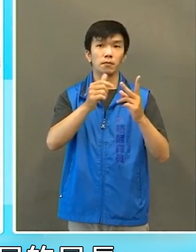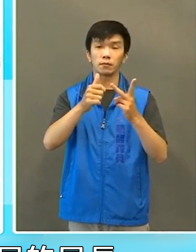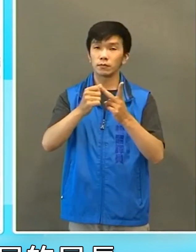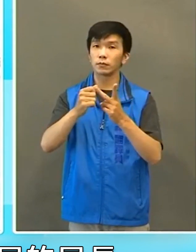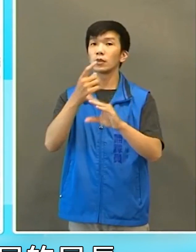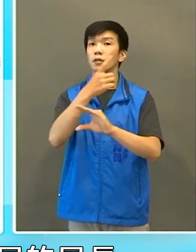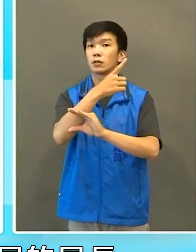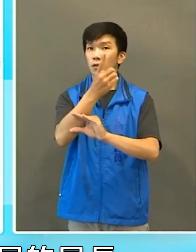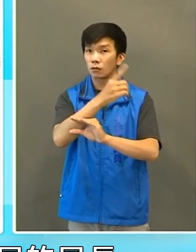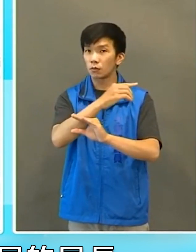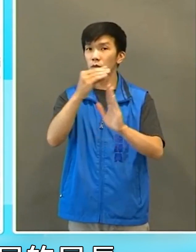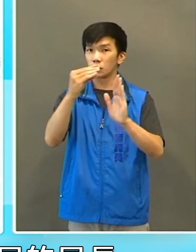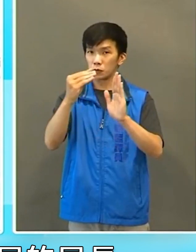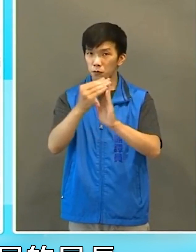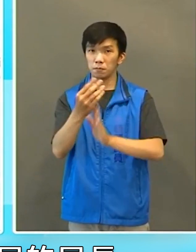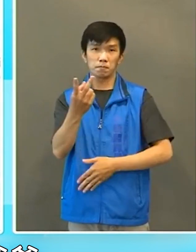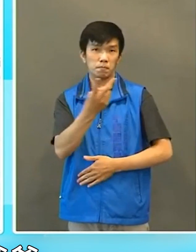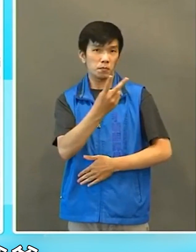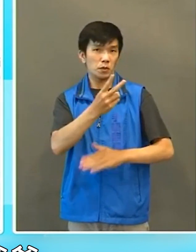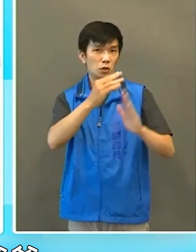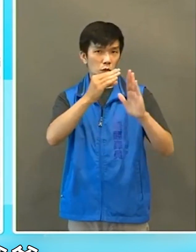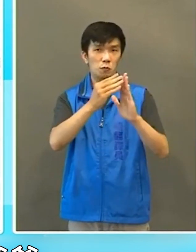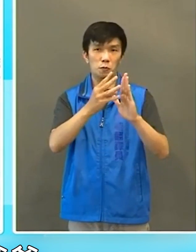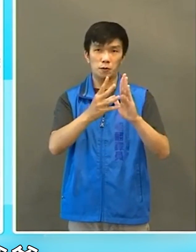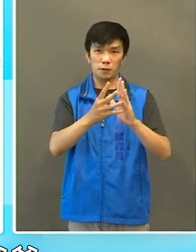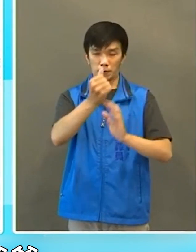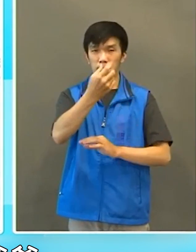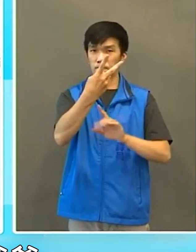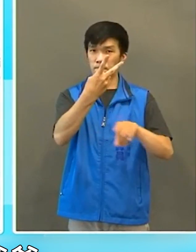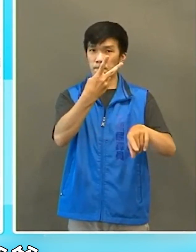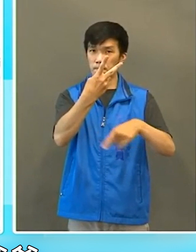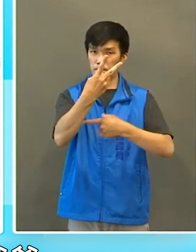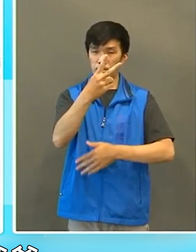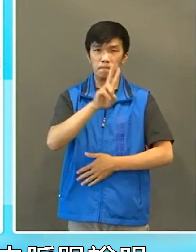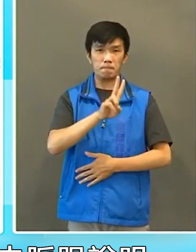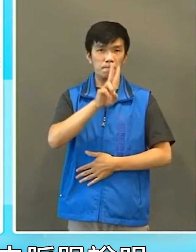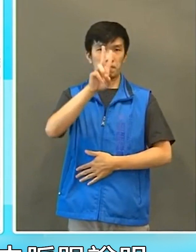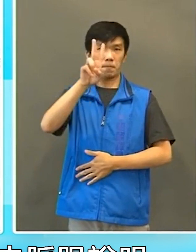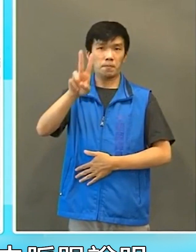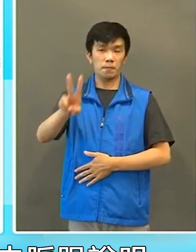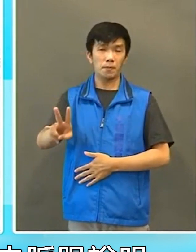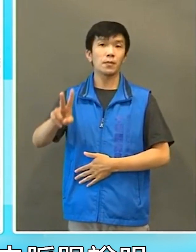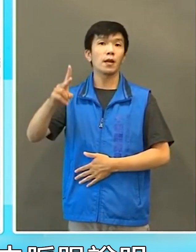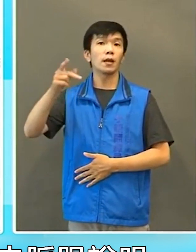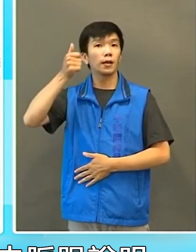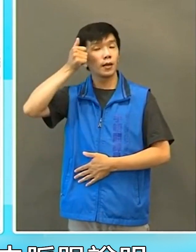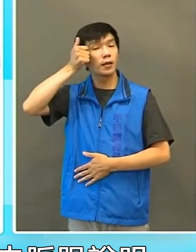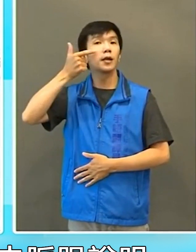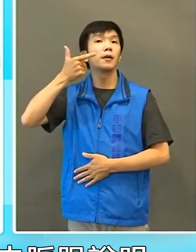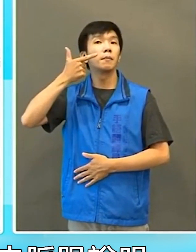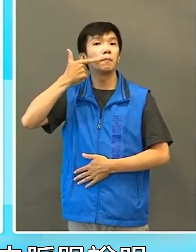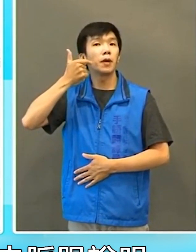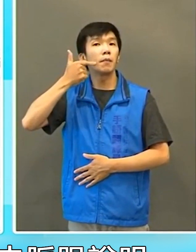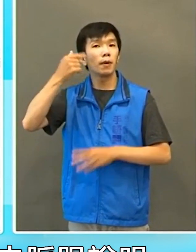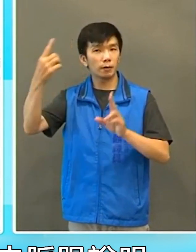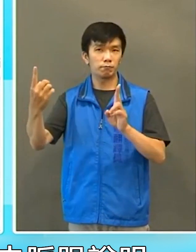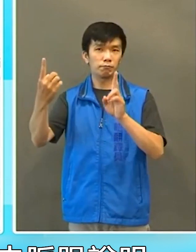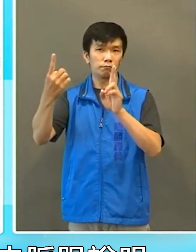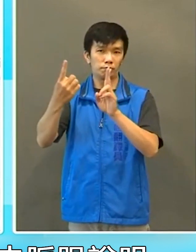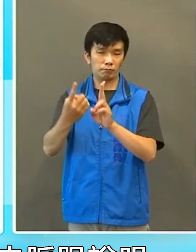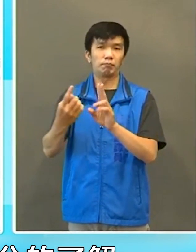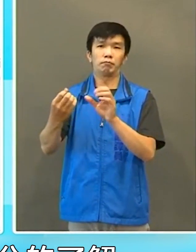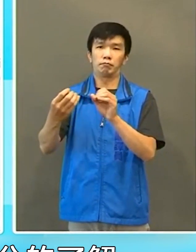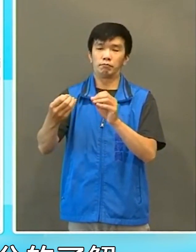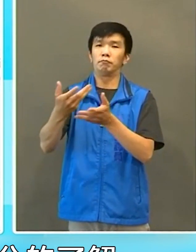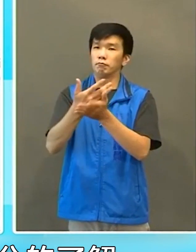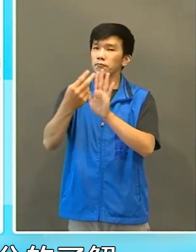防局两局的局长来当面跟恩恩爸爸做一个事情的整个来龙去脉跟说